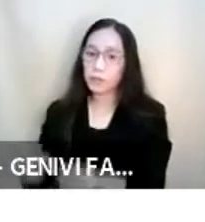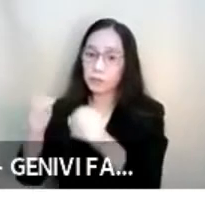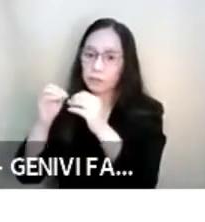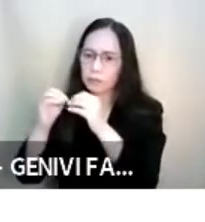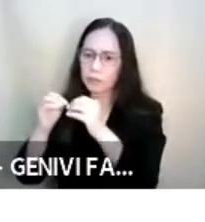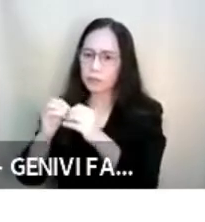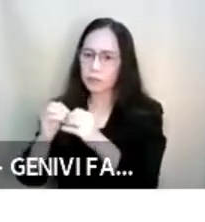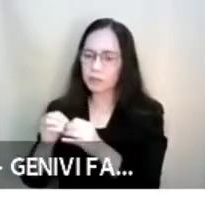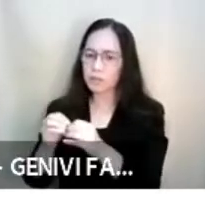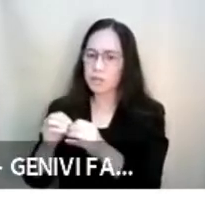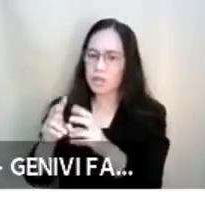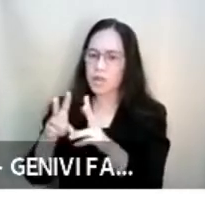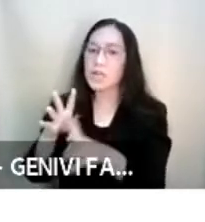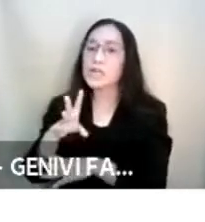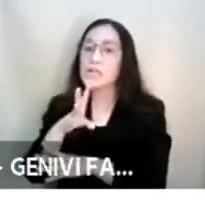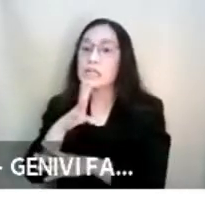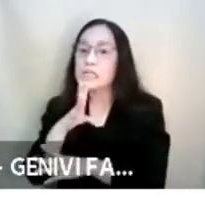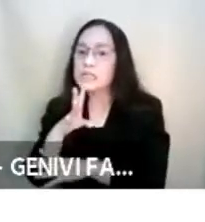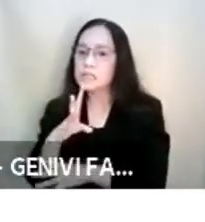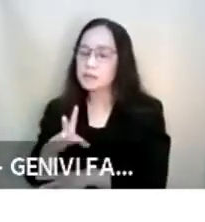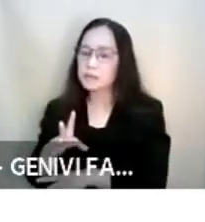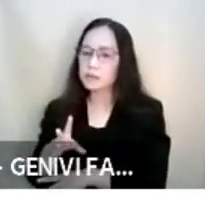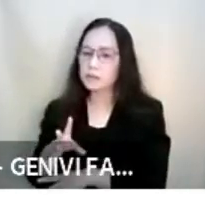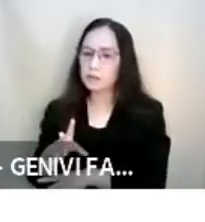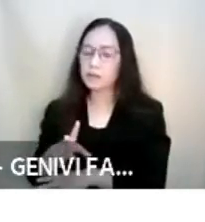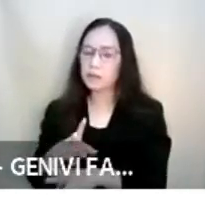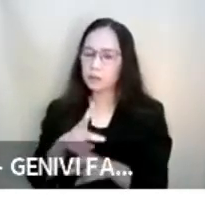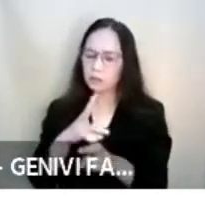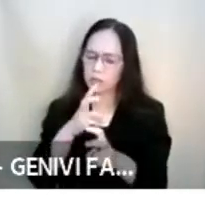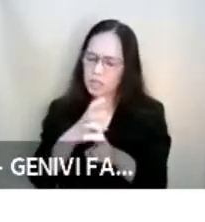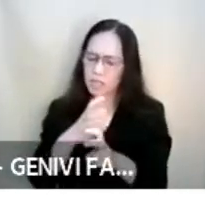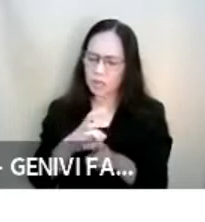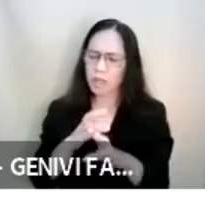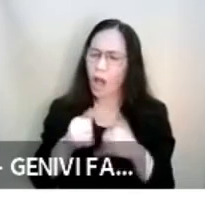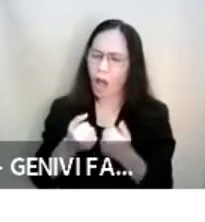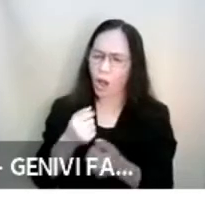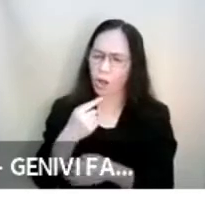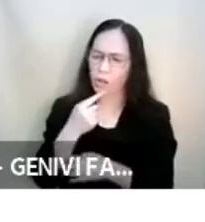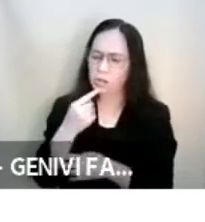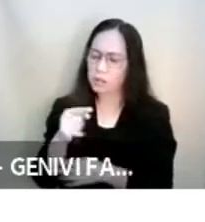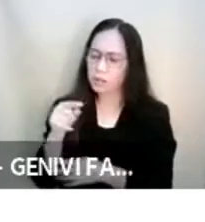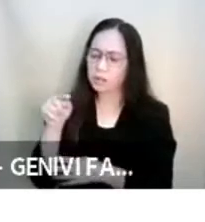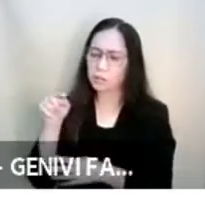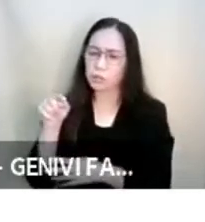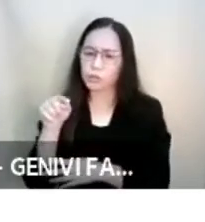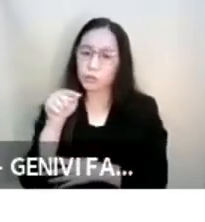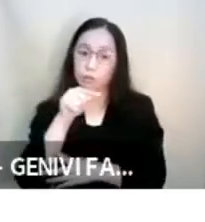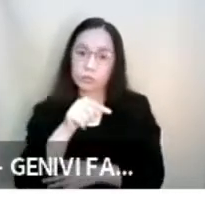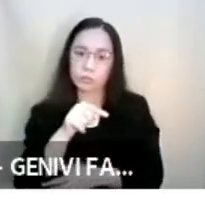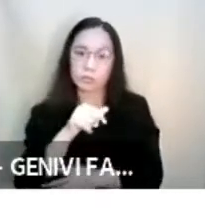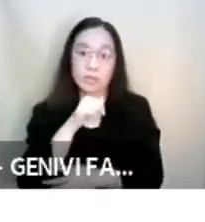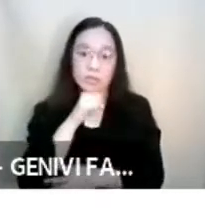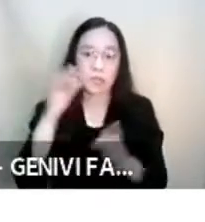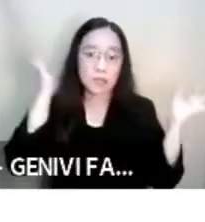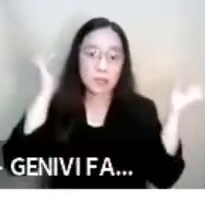very vocal, no, very verbal. So nahirapan siya, paano niya ba sasabihin dito sa kasama niya na huwag masyadong maingay